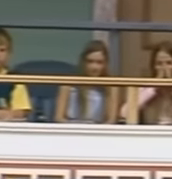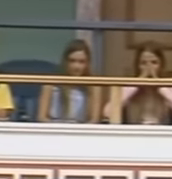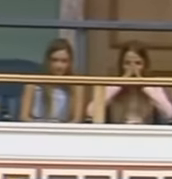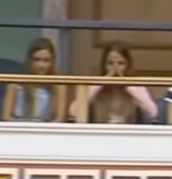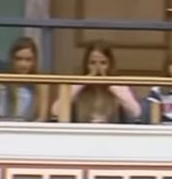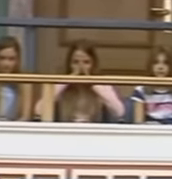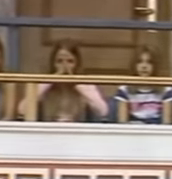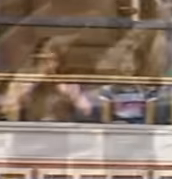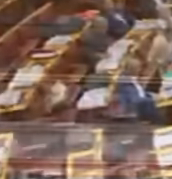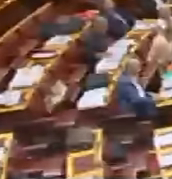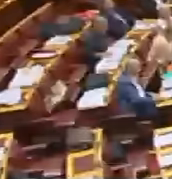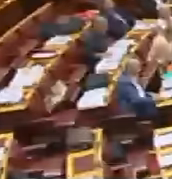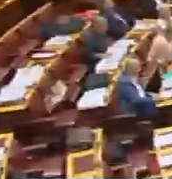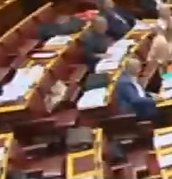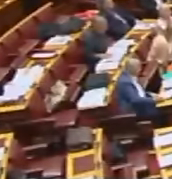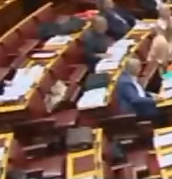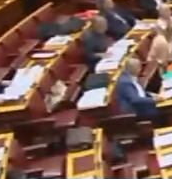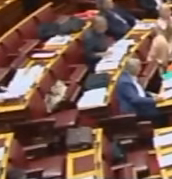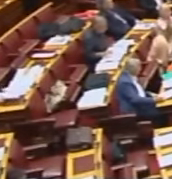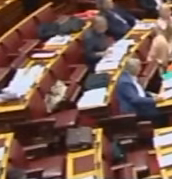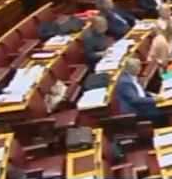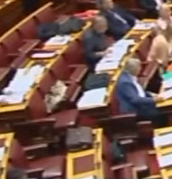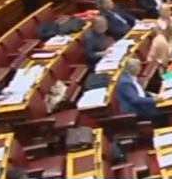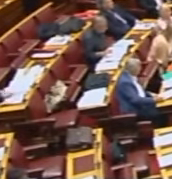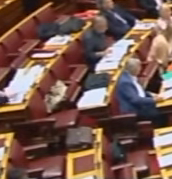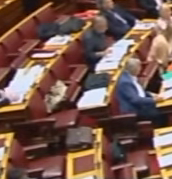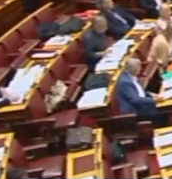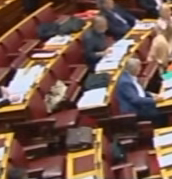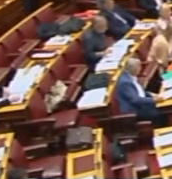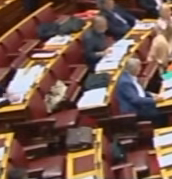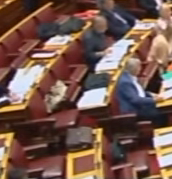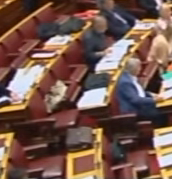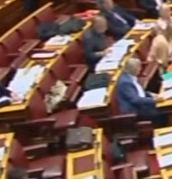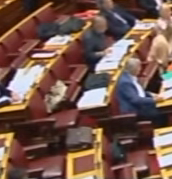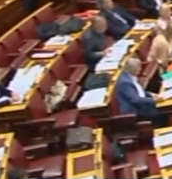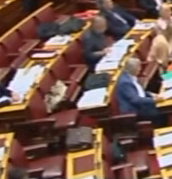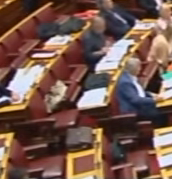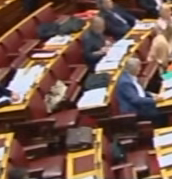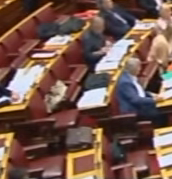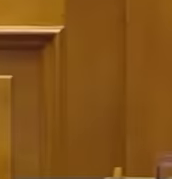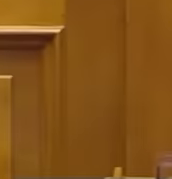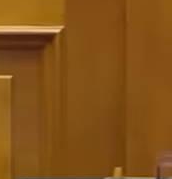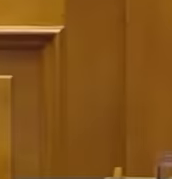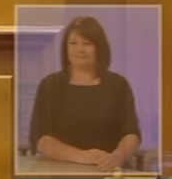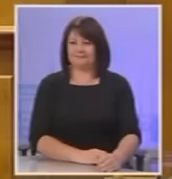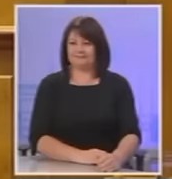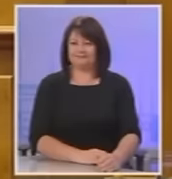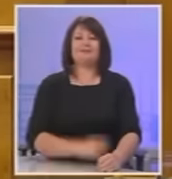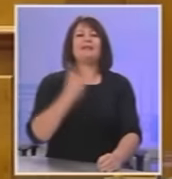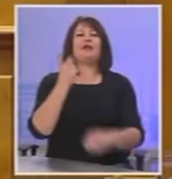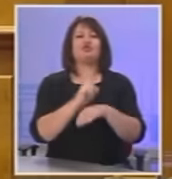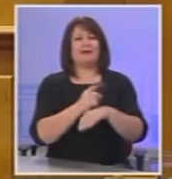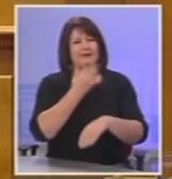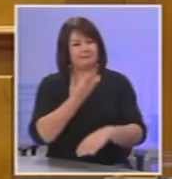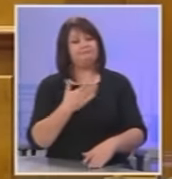Ευχαριστώ πολύ, κύριε Πρόεδρε. Κυρίες και κύριοι συνάδελφοι, από την επομένη των εκλογών,